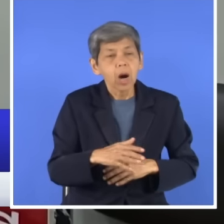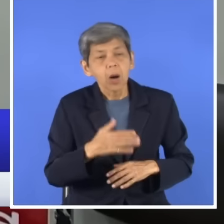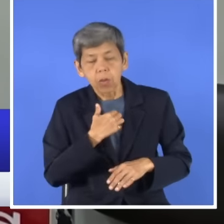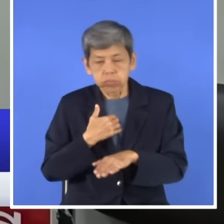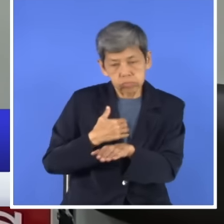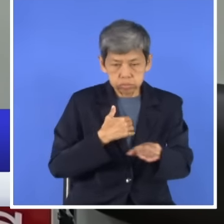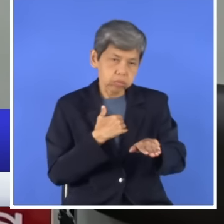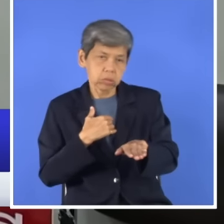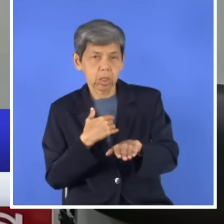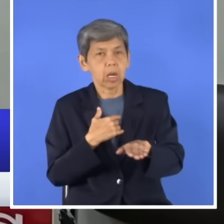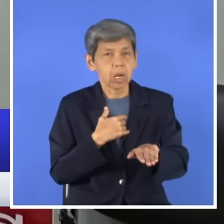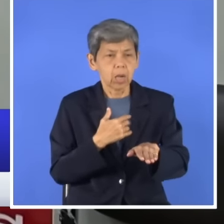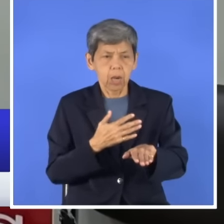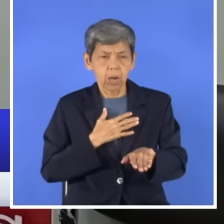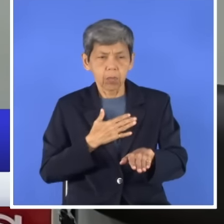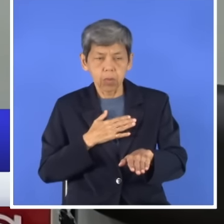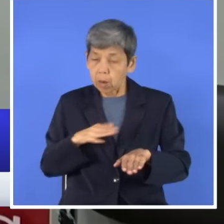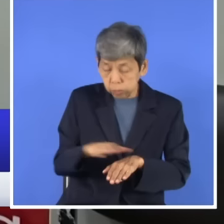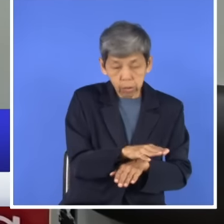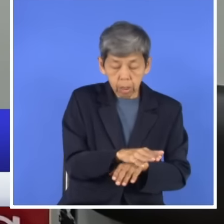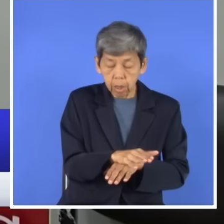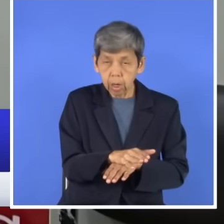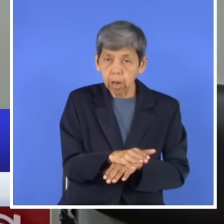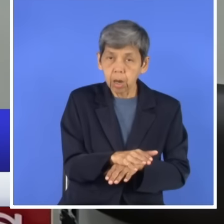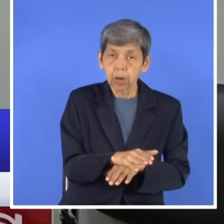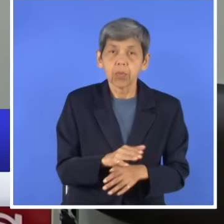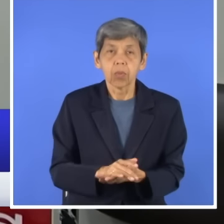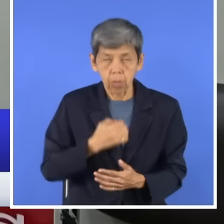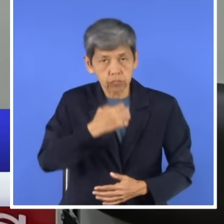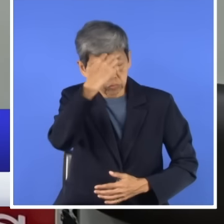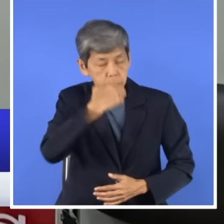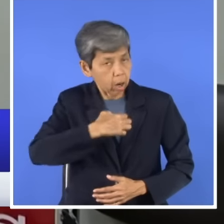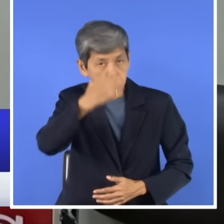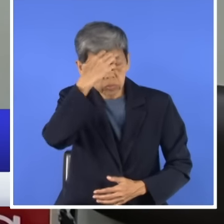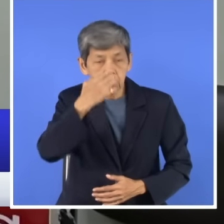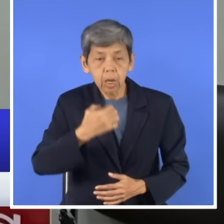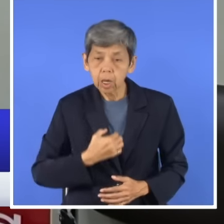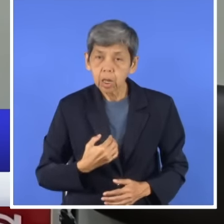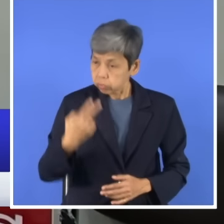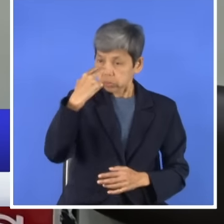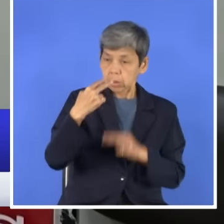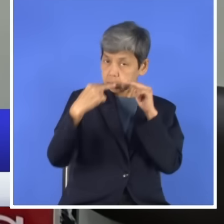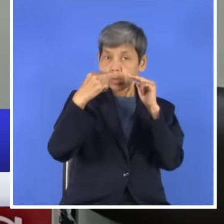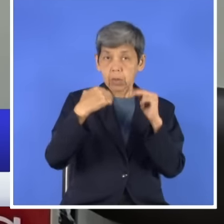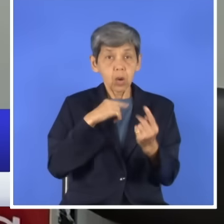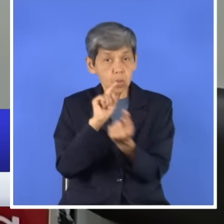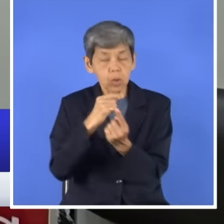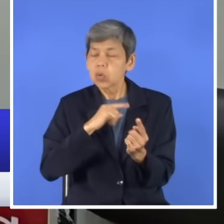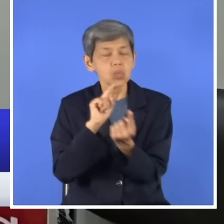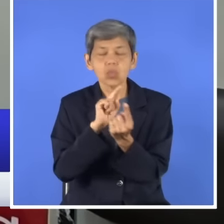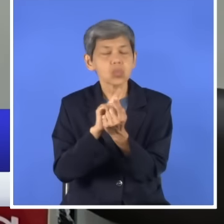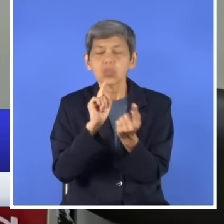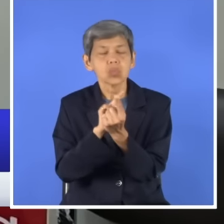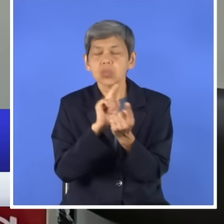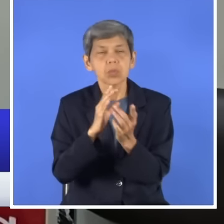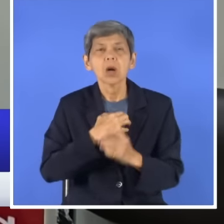ถโยกหางมาผมว่าจะไปขวาเขาก็โยกมาแล้วผมก็เลยโมโหเลยหรือต้องเอาเรื่องผมแล้วครับ ไม่ร ู้ จ ัก ก ัน มาก่อนนะ ไม่ร ู้ จ ัก เครื่อง คือโมโหแต่ทั่วขับรถแค่นี้เ